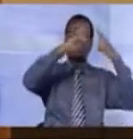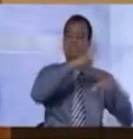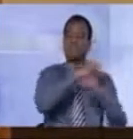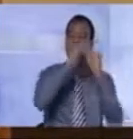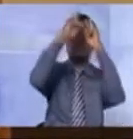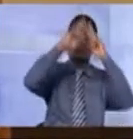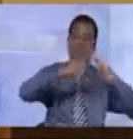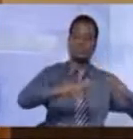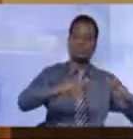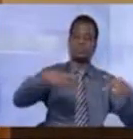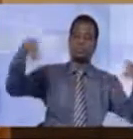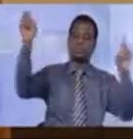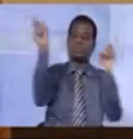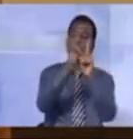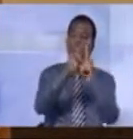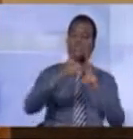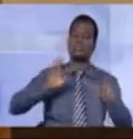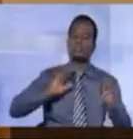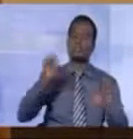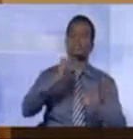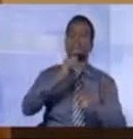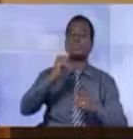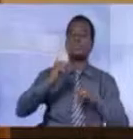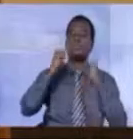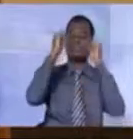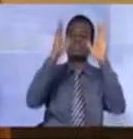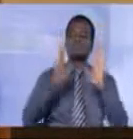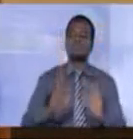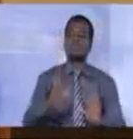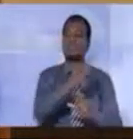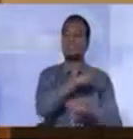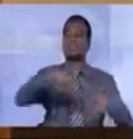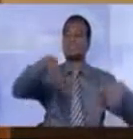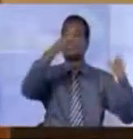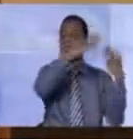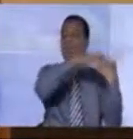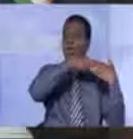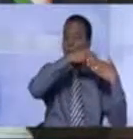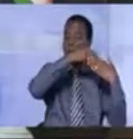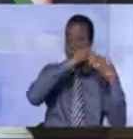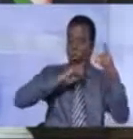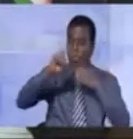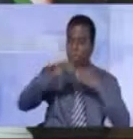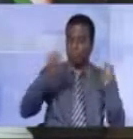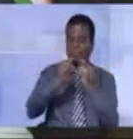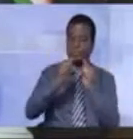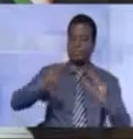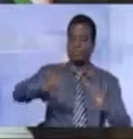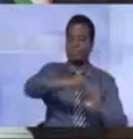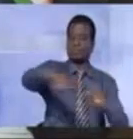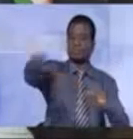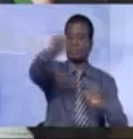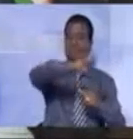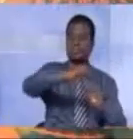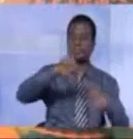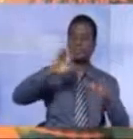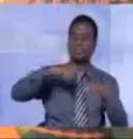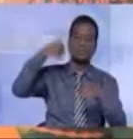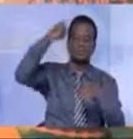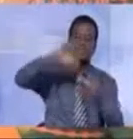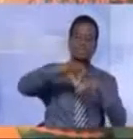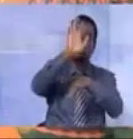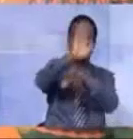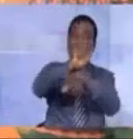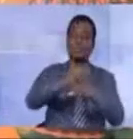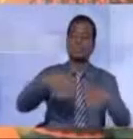villes, rencontré nos compatriotes, échangé avec eux sur l'avenir d'une Côte